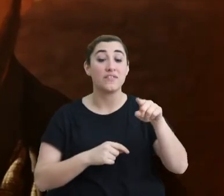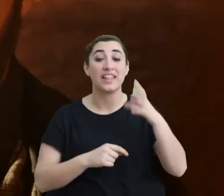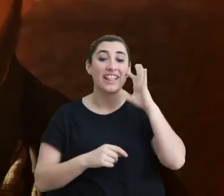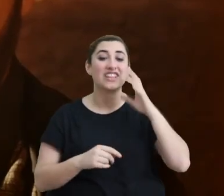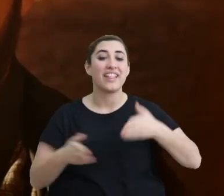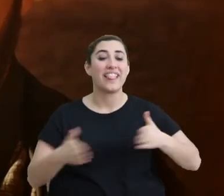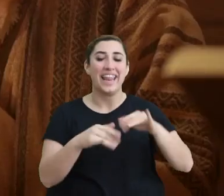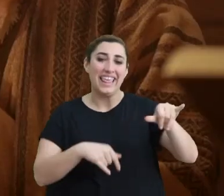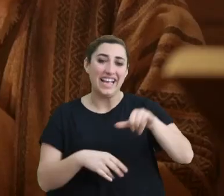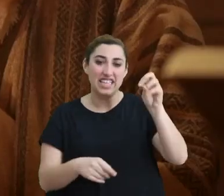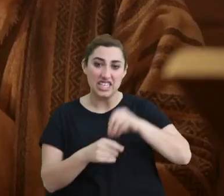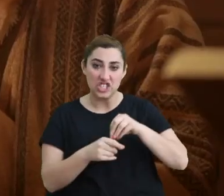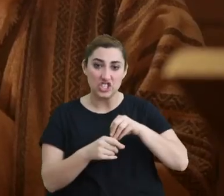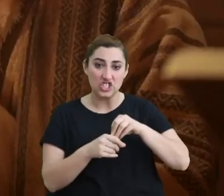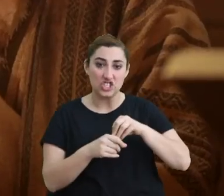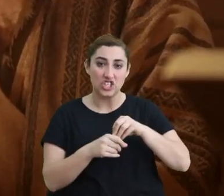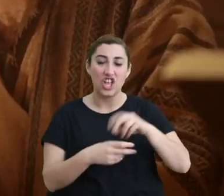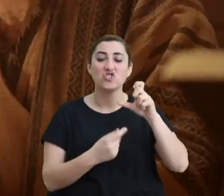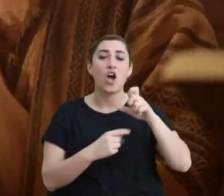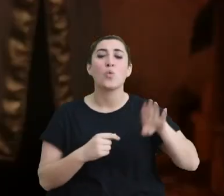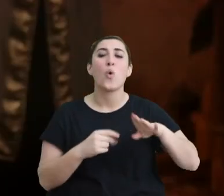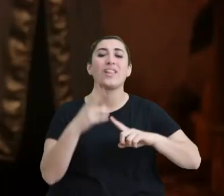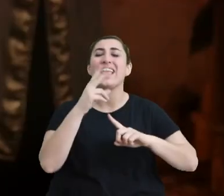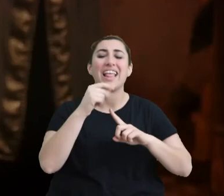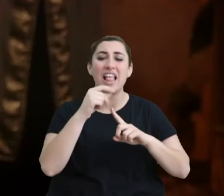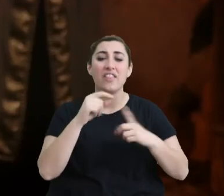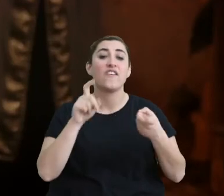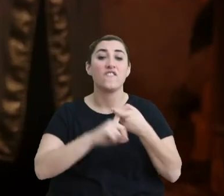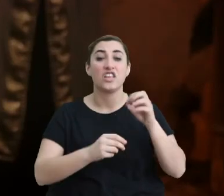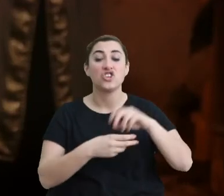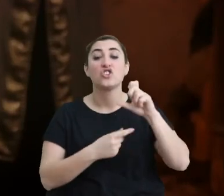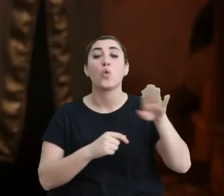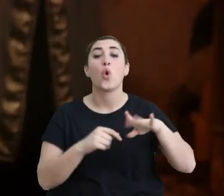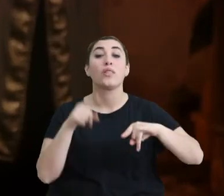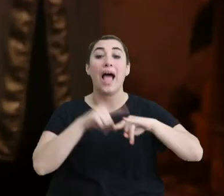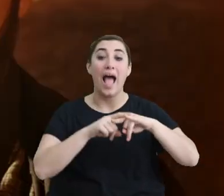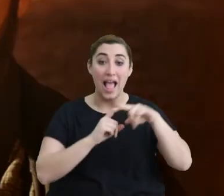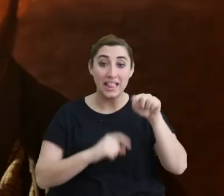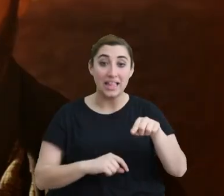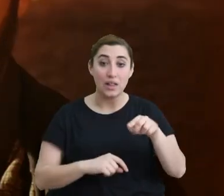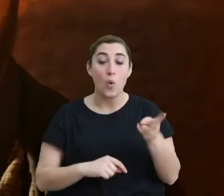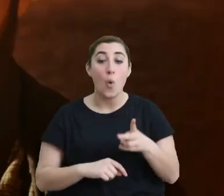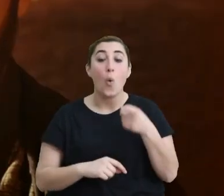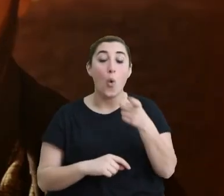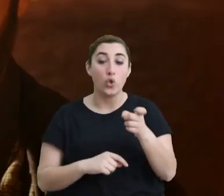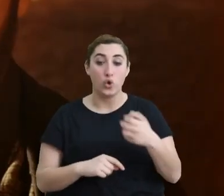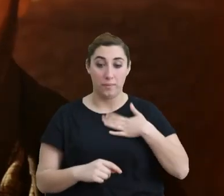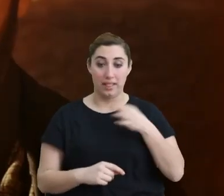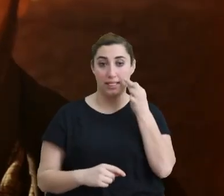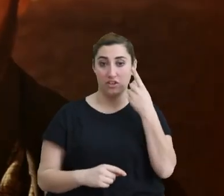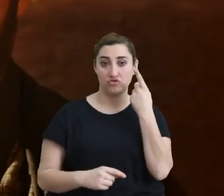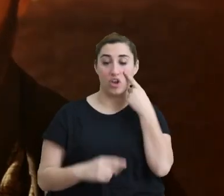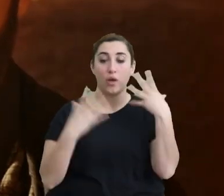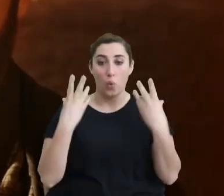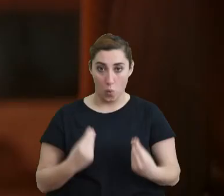Deresi yakınlarında Çandıroğlu İlhan'ı ve dahi Çandıroğlu Halil'i öldürdüğüne tarafımca